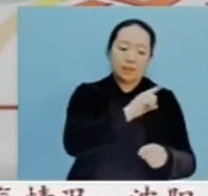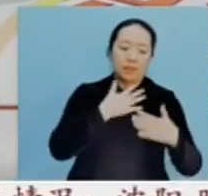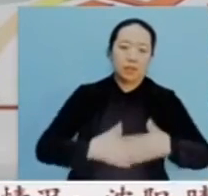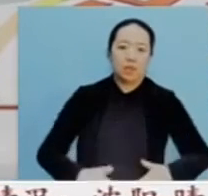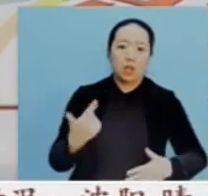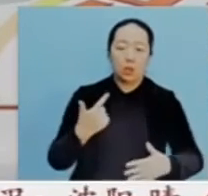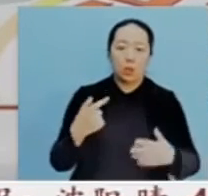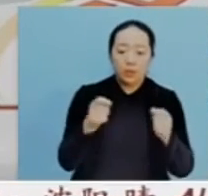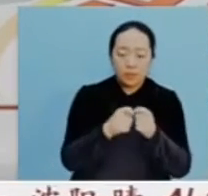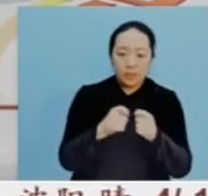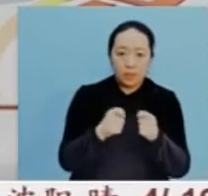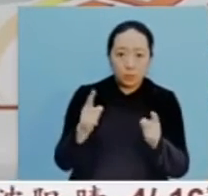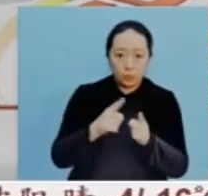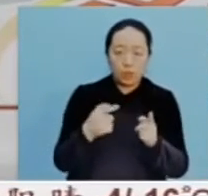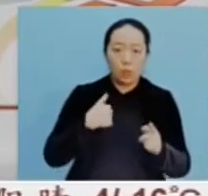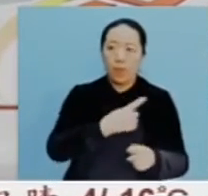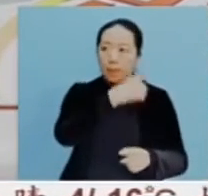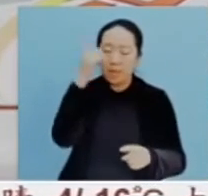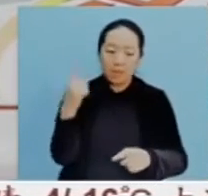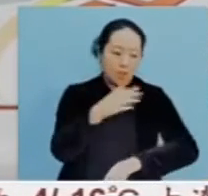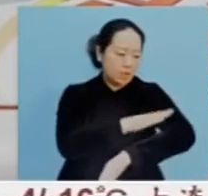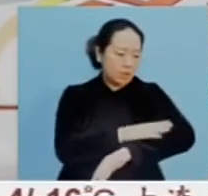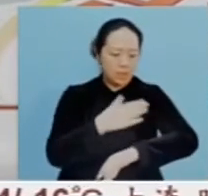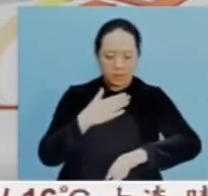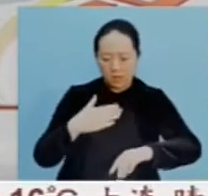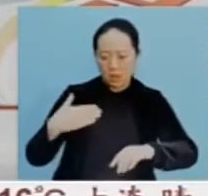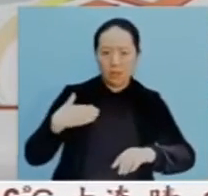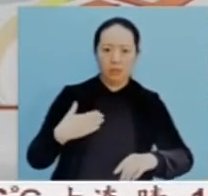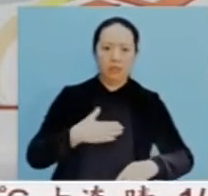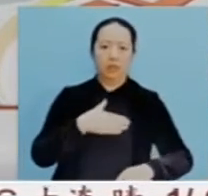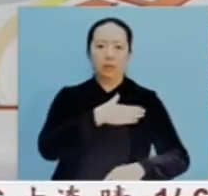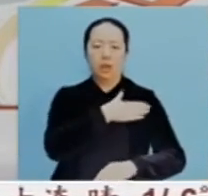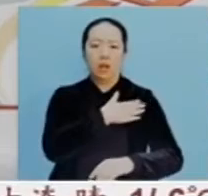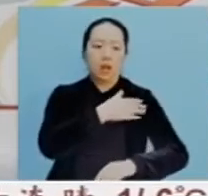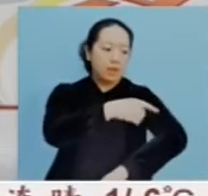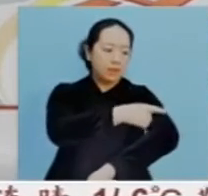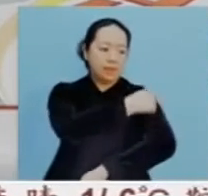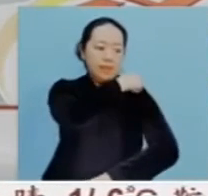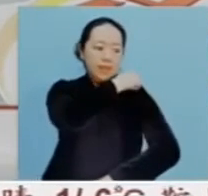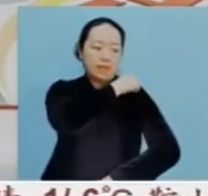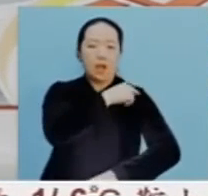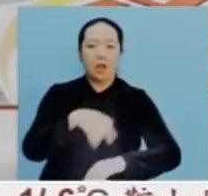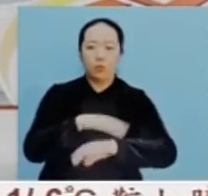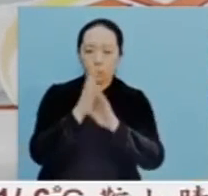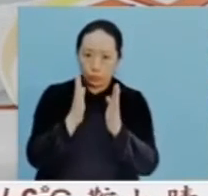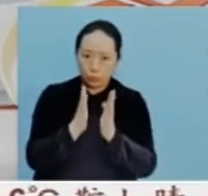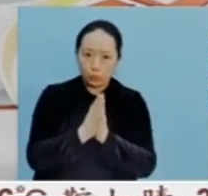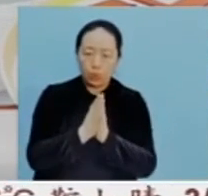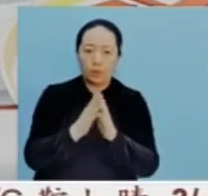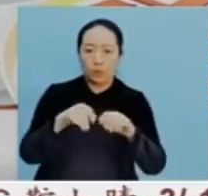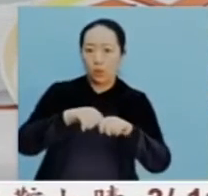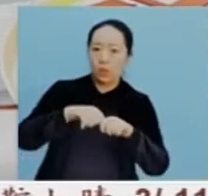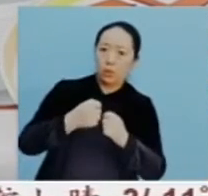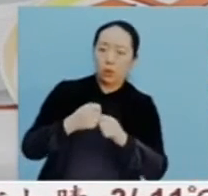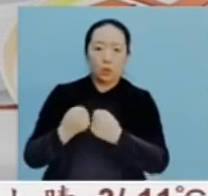身上啊、胳膊上啊，或者是我的肩上啊，就是每个胳膊的内侧、外侧，基本上都是轻的。一练回转的